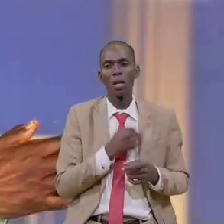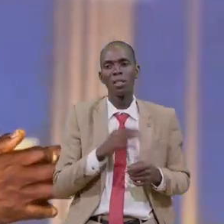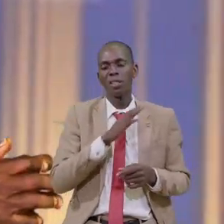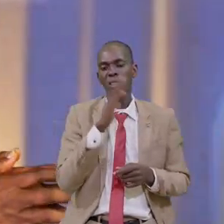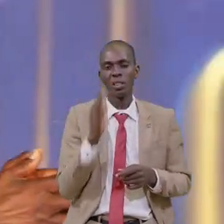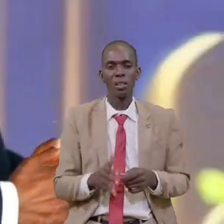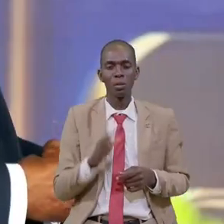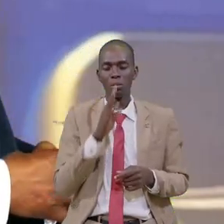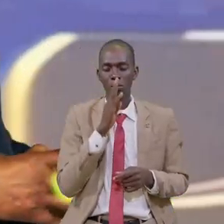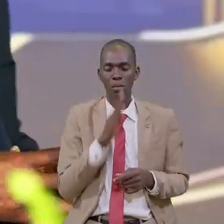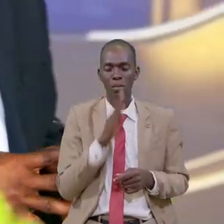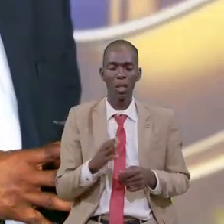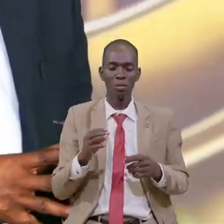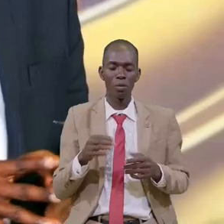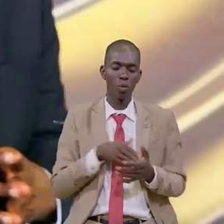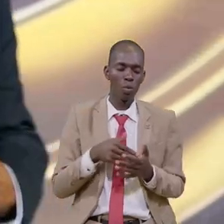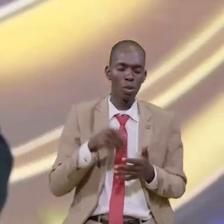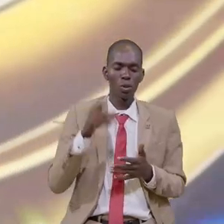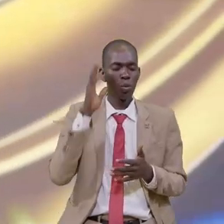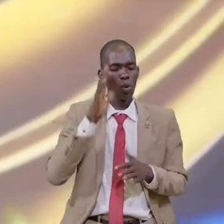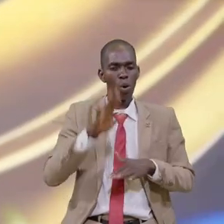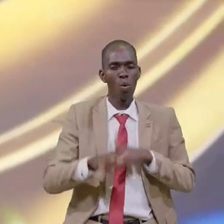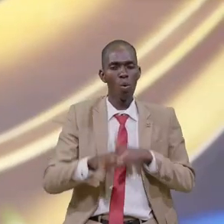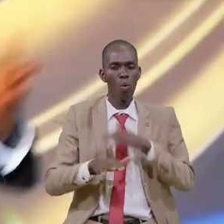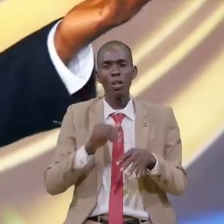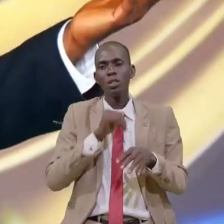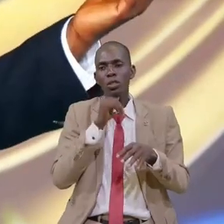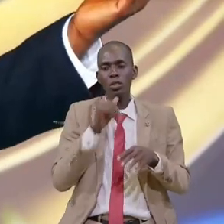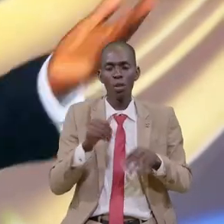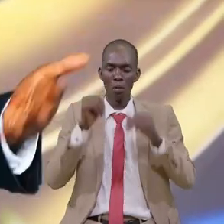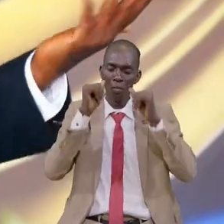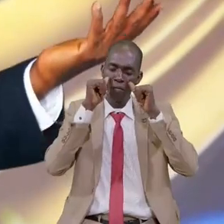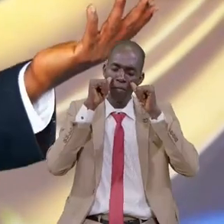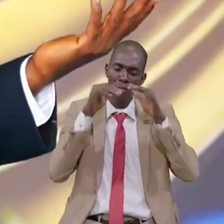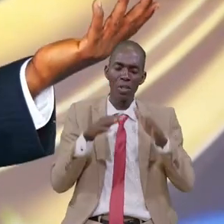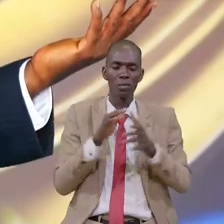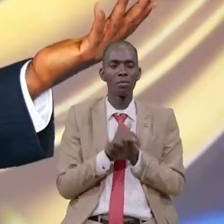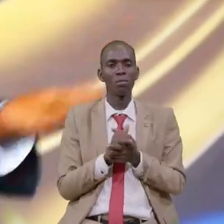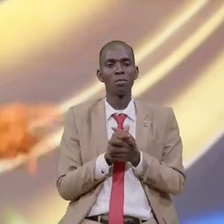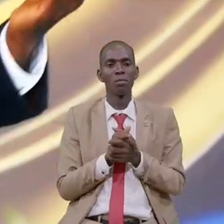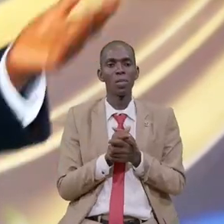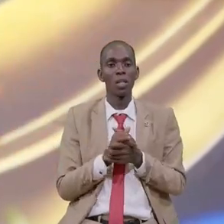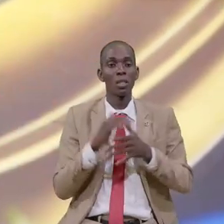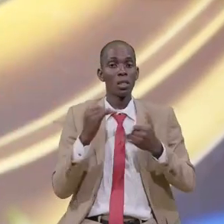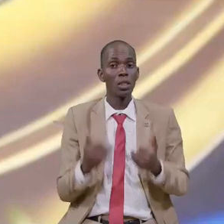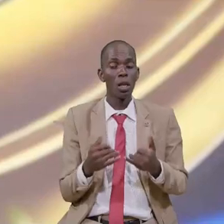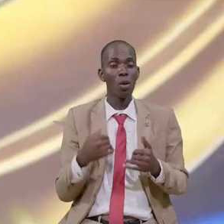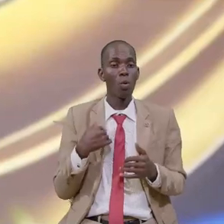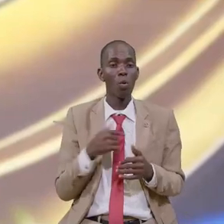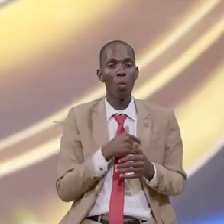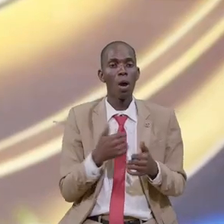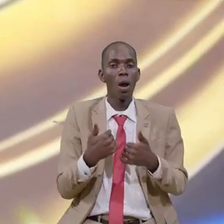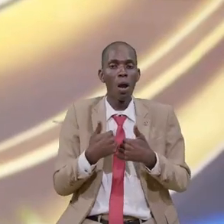fatigue point. Il marche et ne se fatigue point. Maintenant, nous avons la solution ici